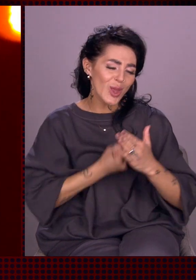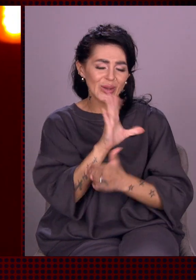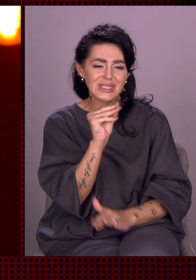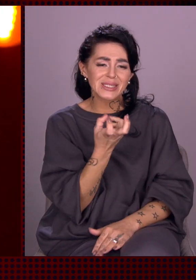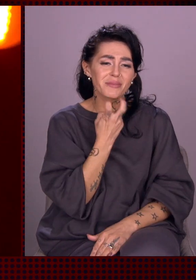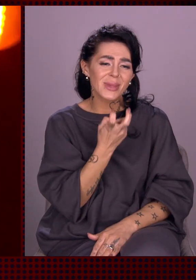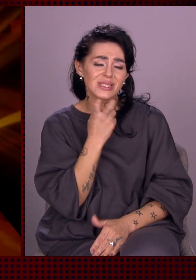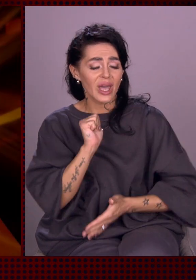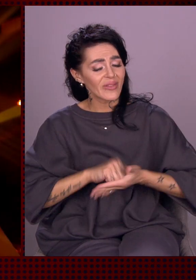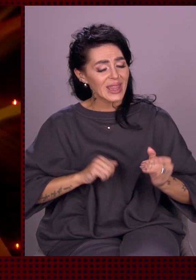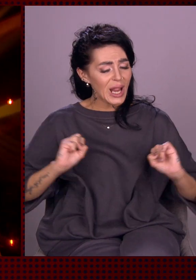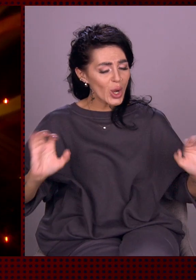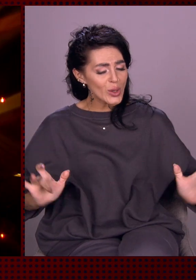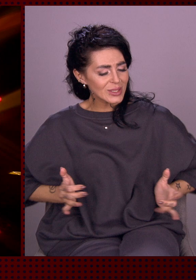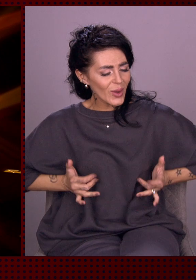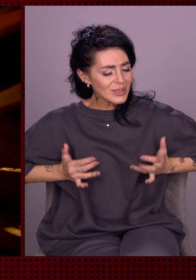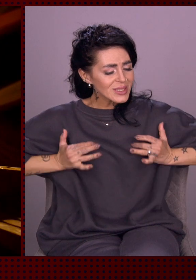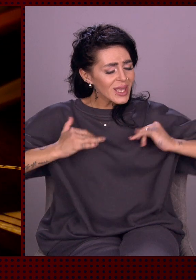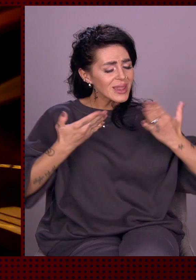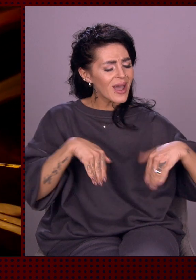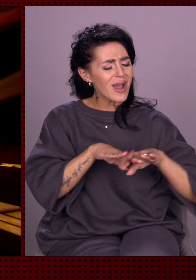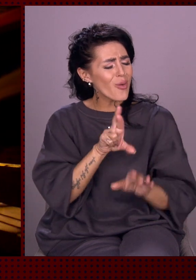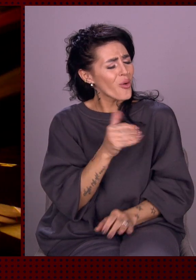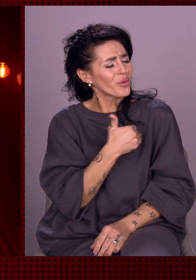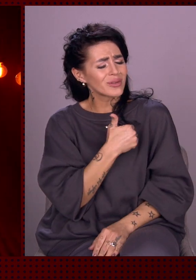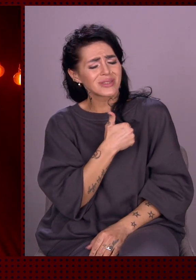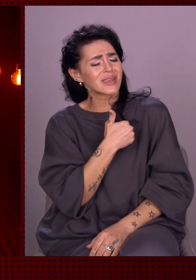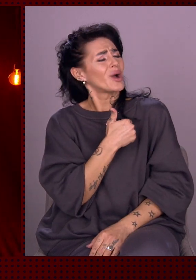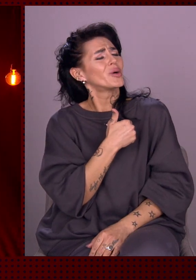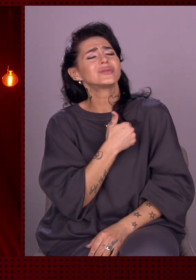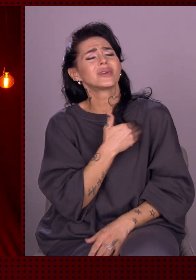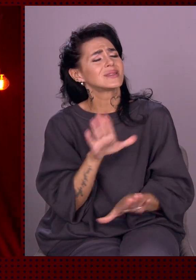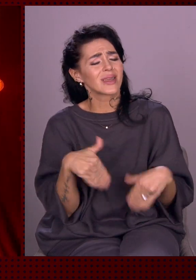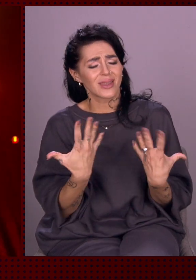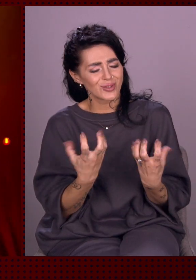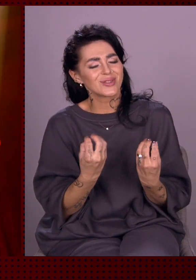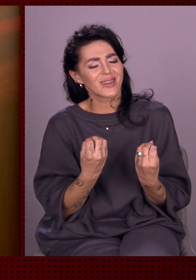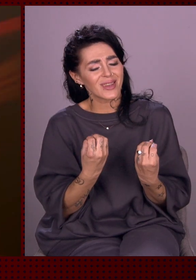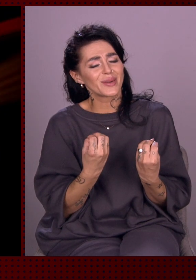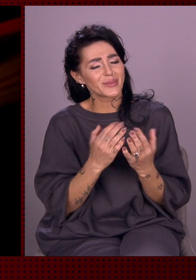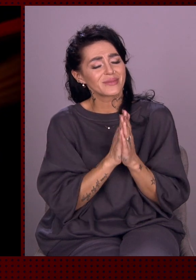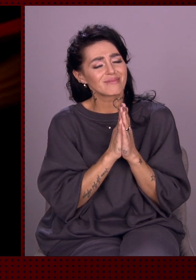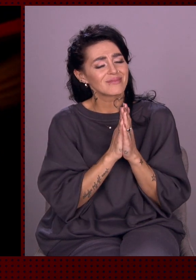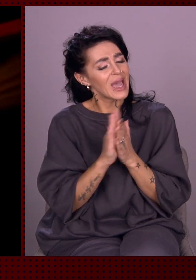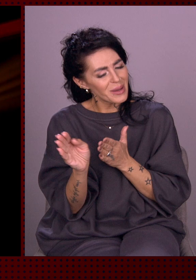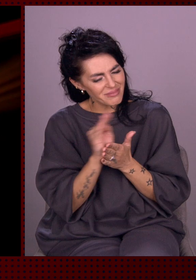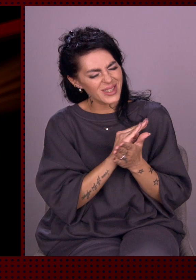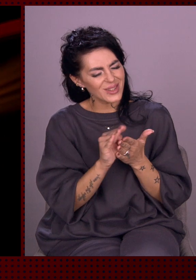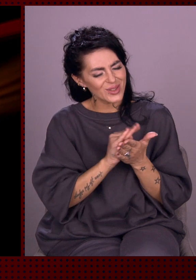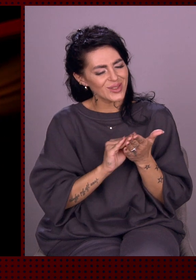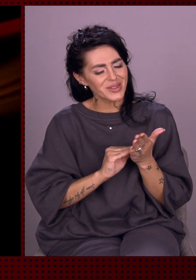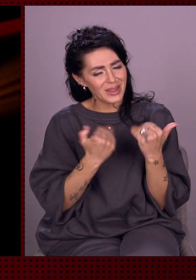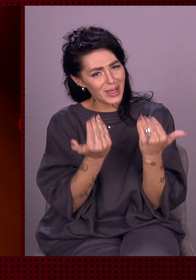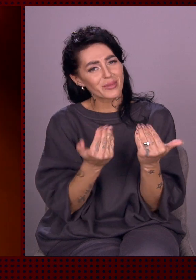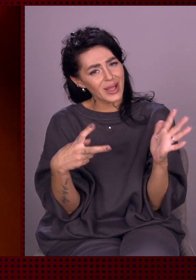від лоскоту, і так хочеться, хочеться ще. Пишу тобі листа,